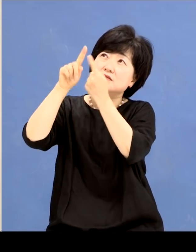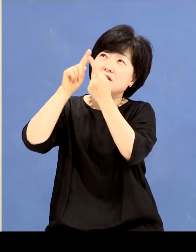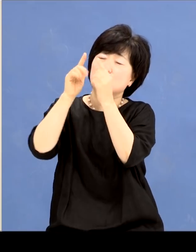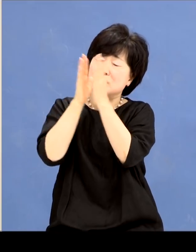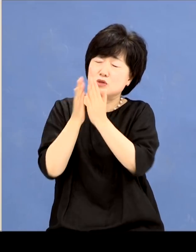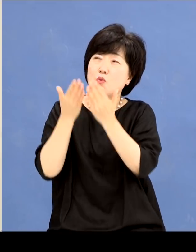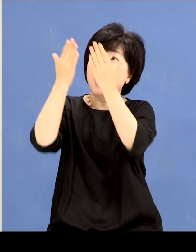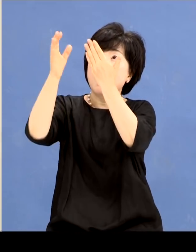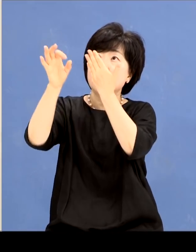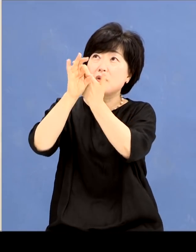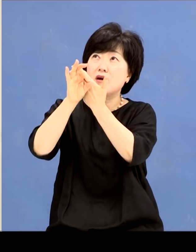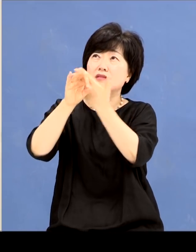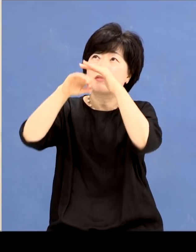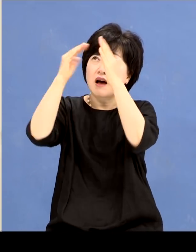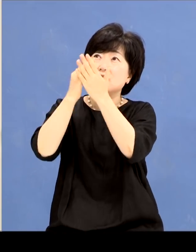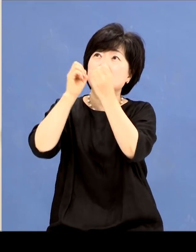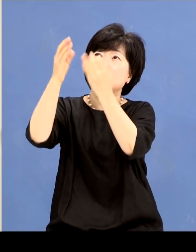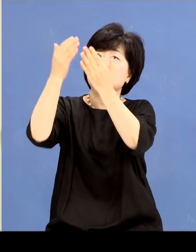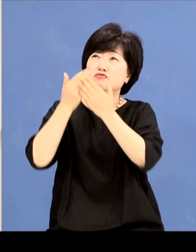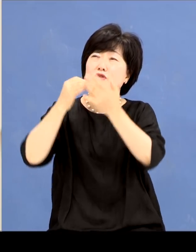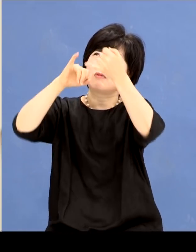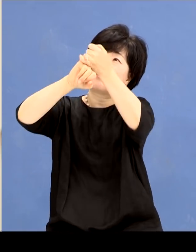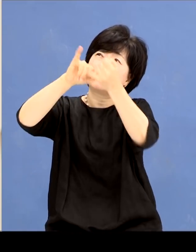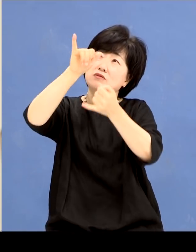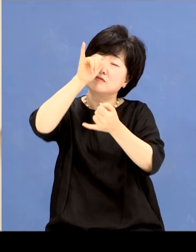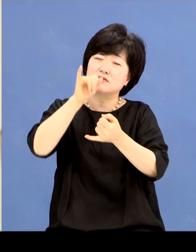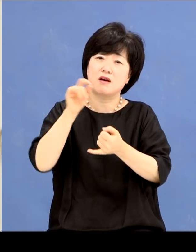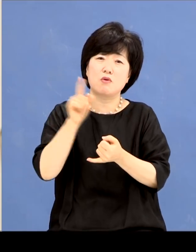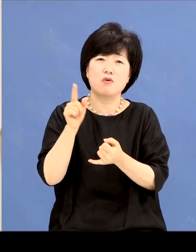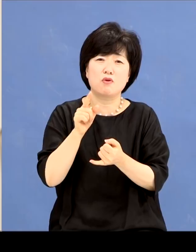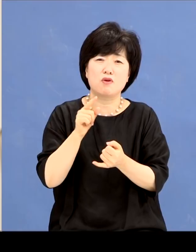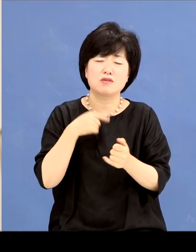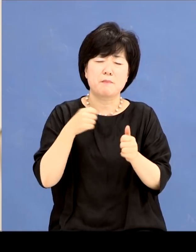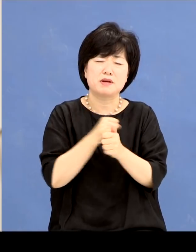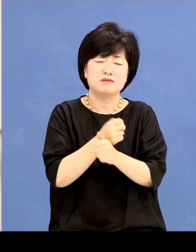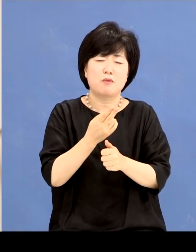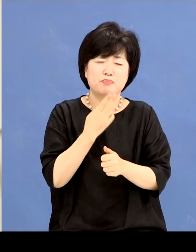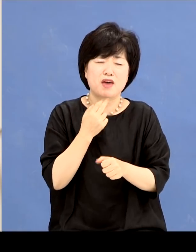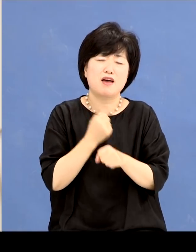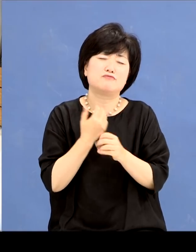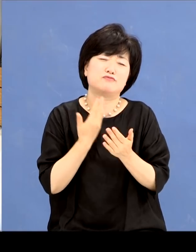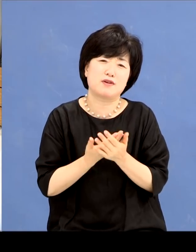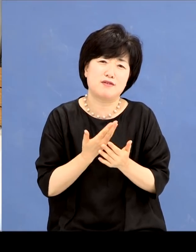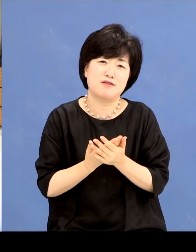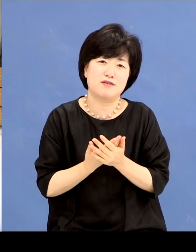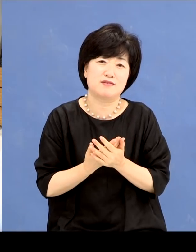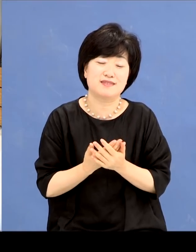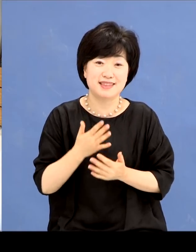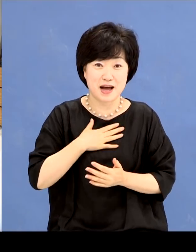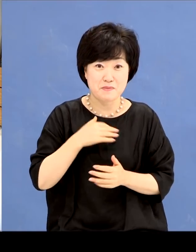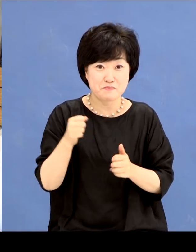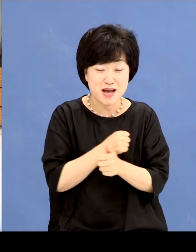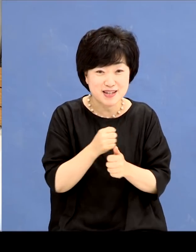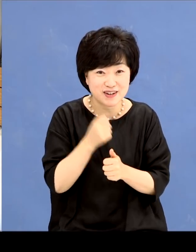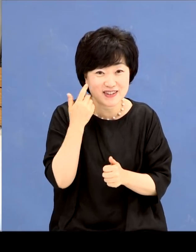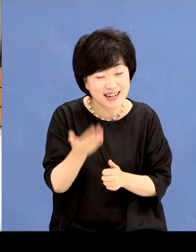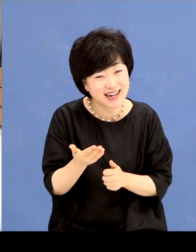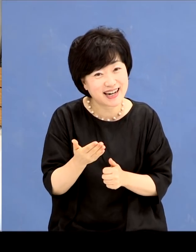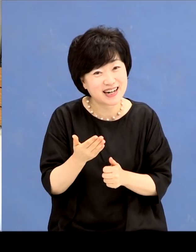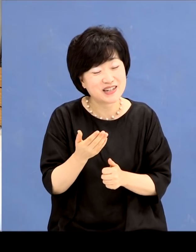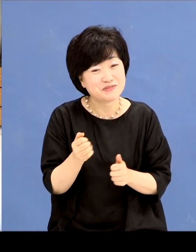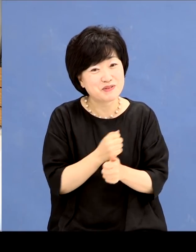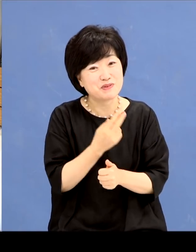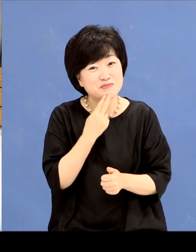하시던데 이번 한 번만 안 맞게 해주세요라고 그래 눈을 뜨고 그렇게 기도를 했어요. 네. 제가 맞았을까요? 안 맞았을까요? 맞았을